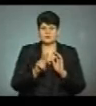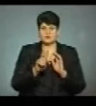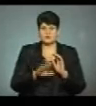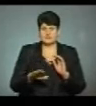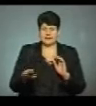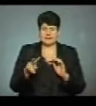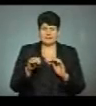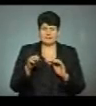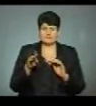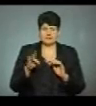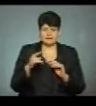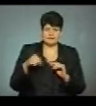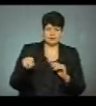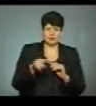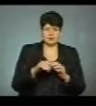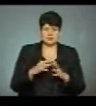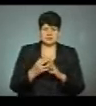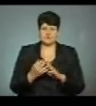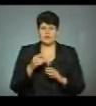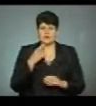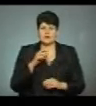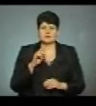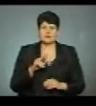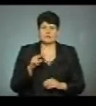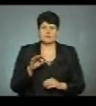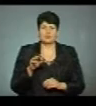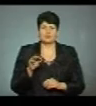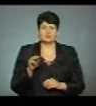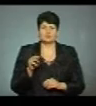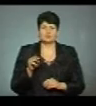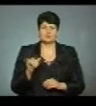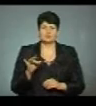дітей з Литвинова і навколишніх сіл, каже Ярослав Потурай.